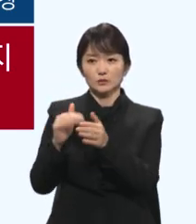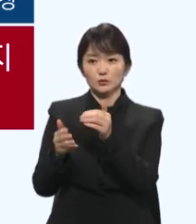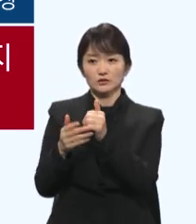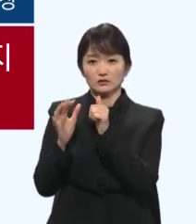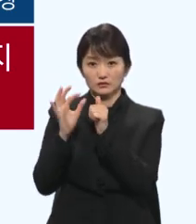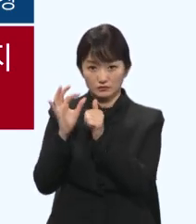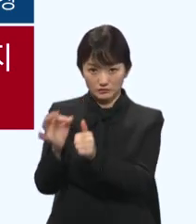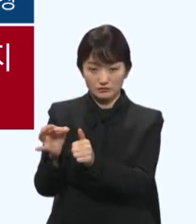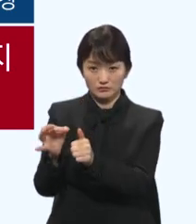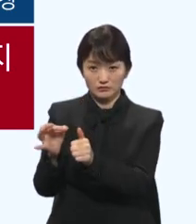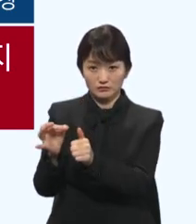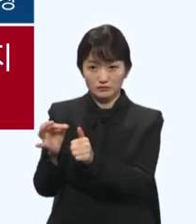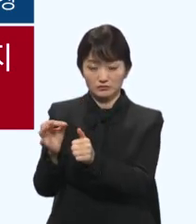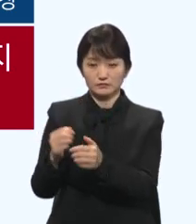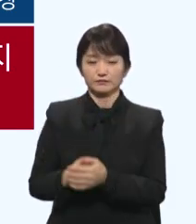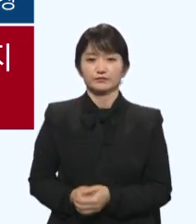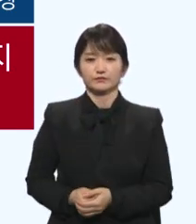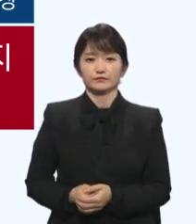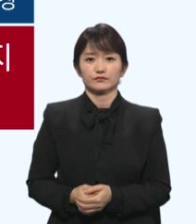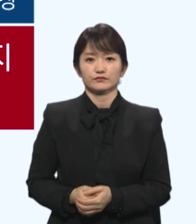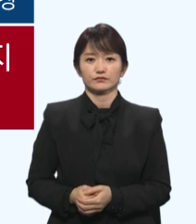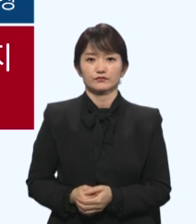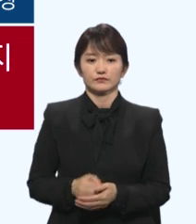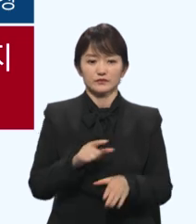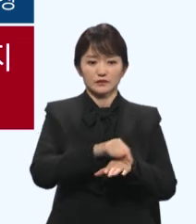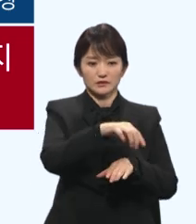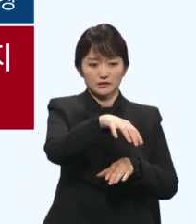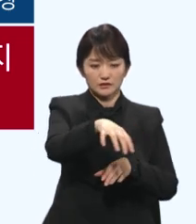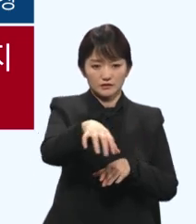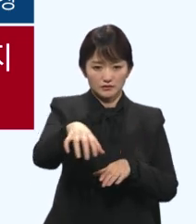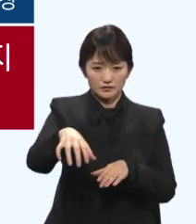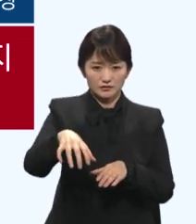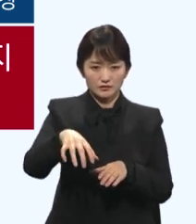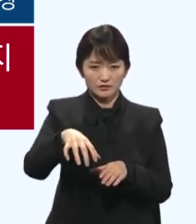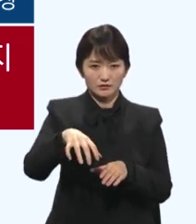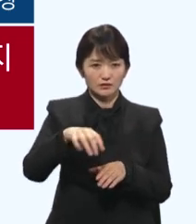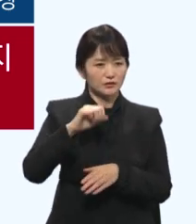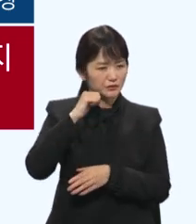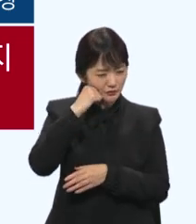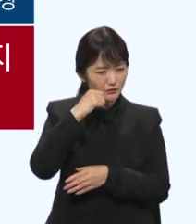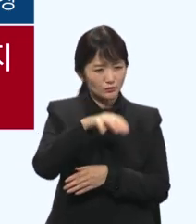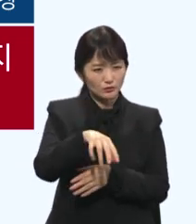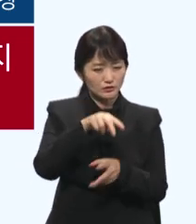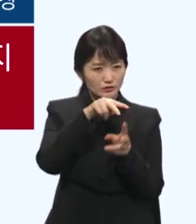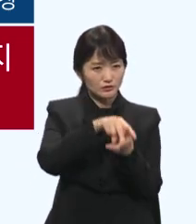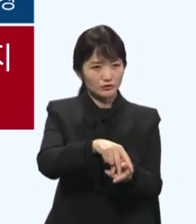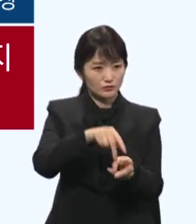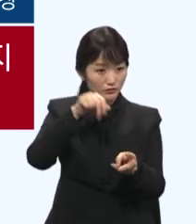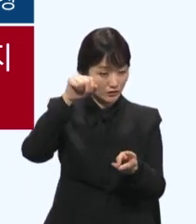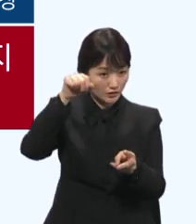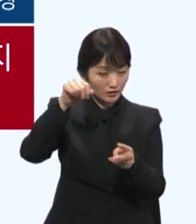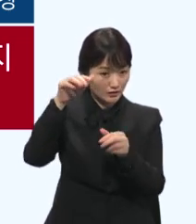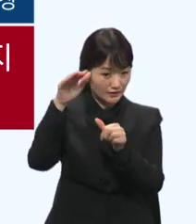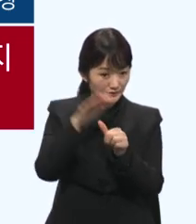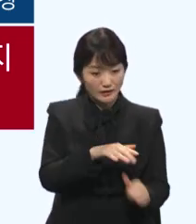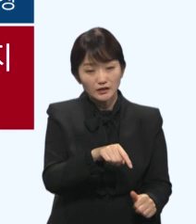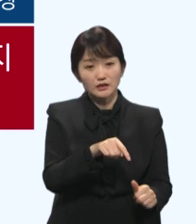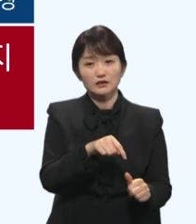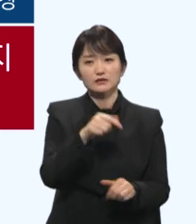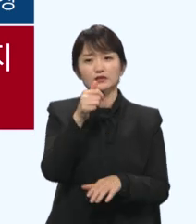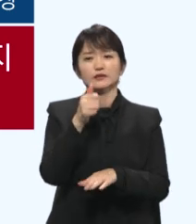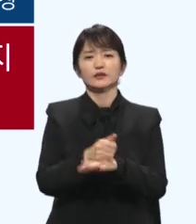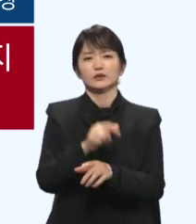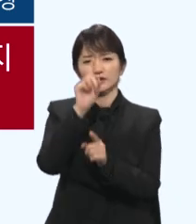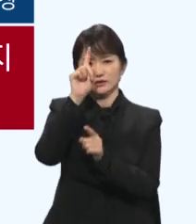해서 어려운 선거에 내보내서 자동으로 낙선시킬 다음에 저것은 이준석 전 대표의 실력이 모자라서 진 것이다라고